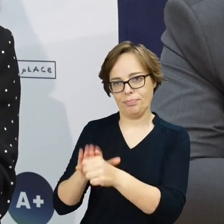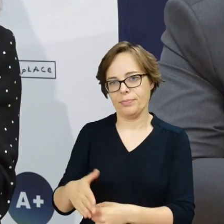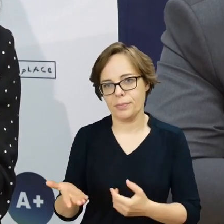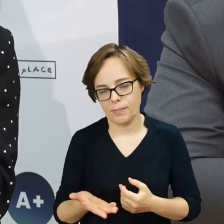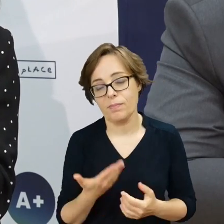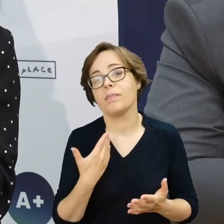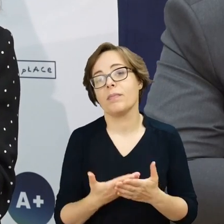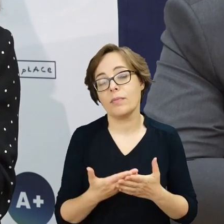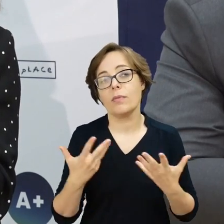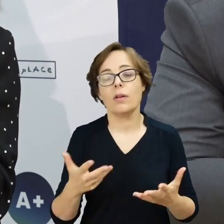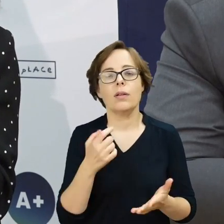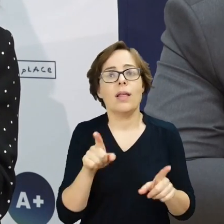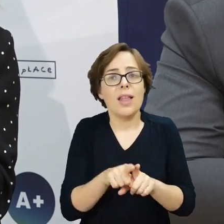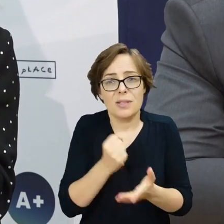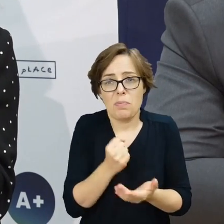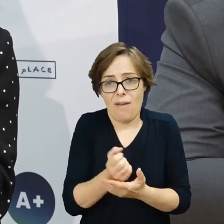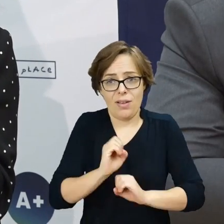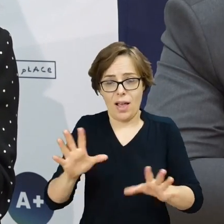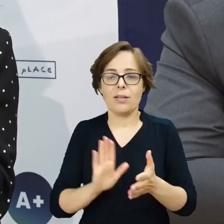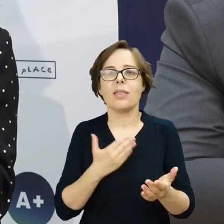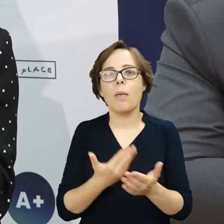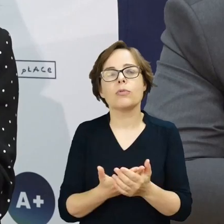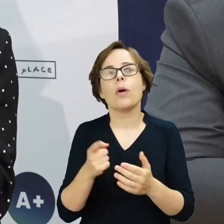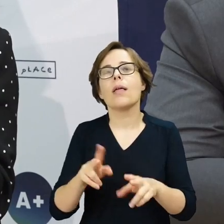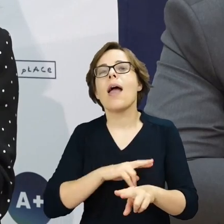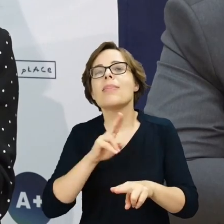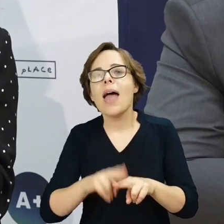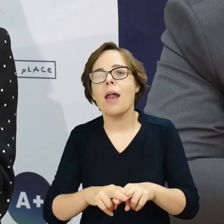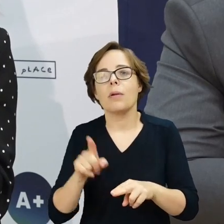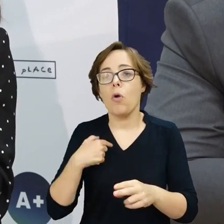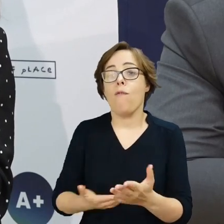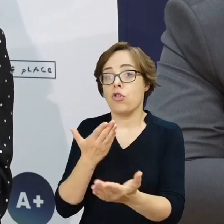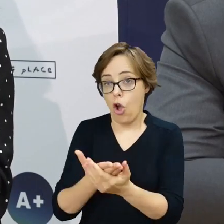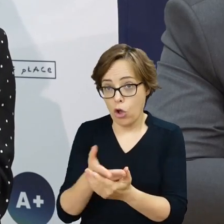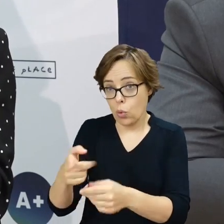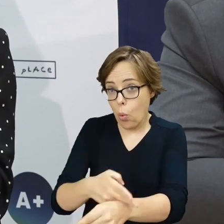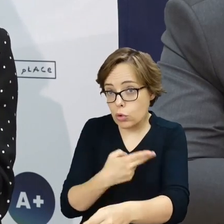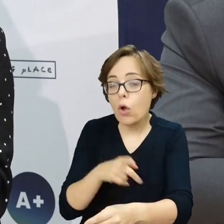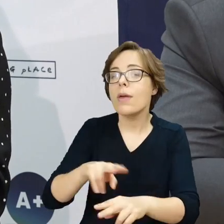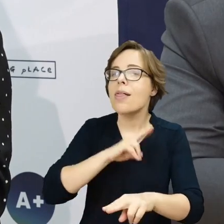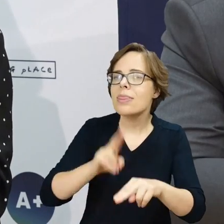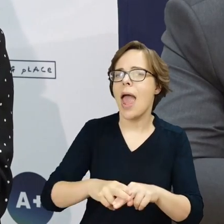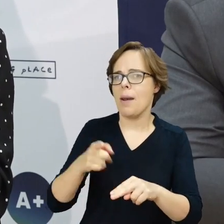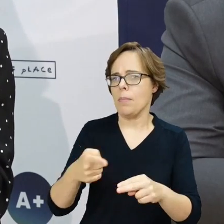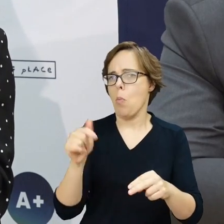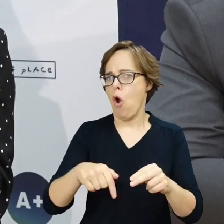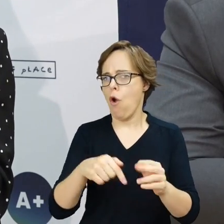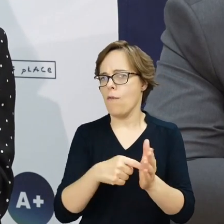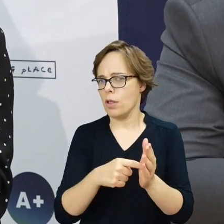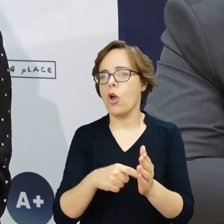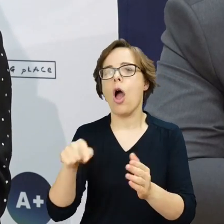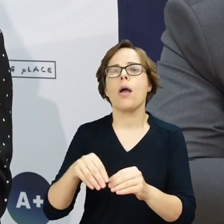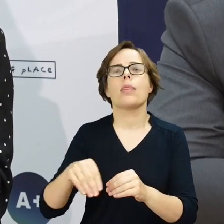czyli na przykład terminy odpowiedzi na wnioski były przedłużane z tego, ewidentnie z tego powodu, że idą wybory